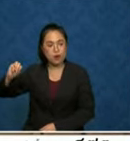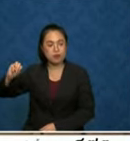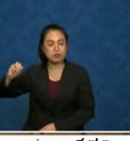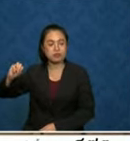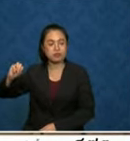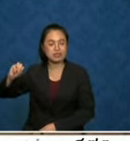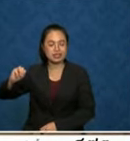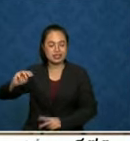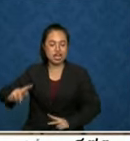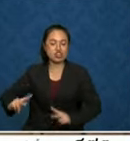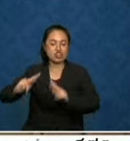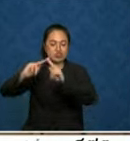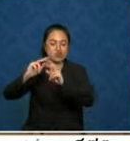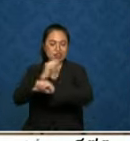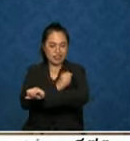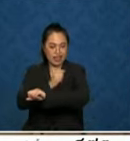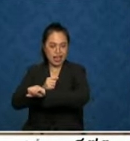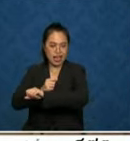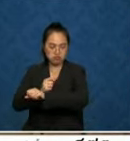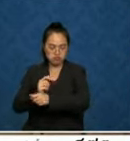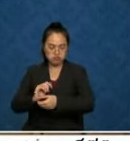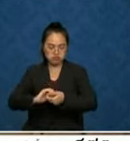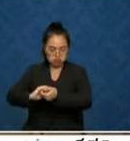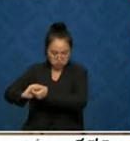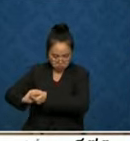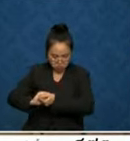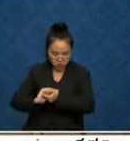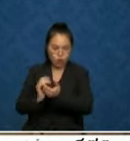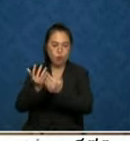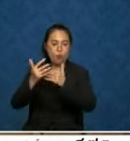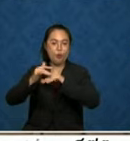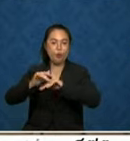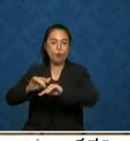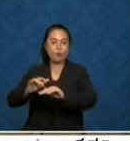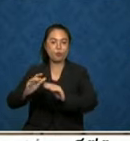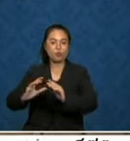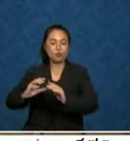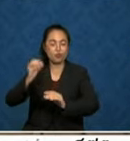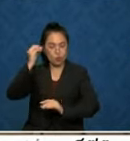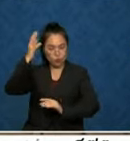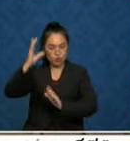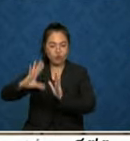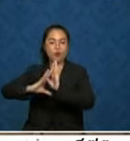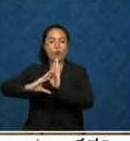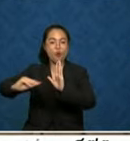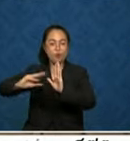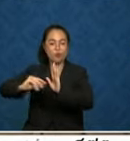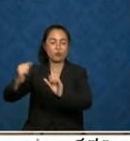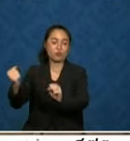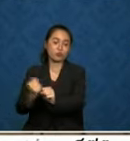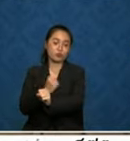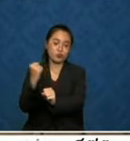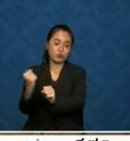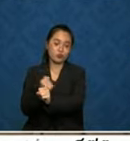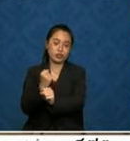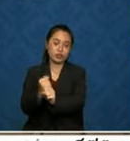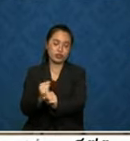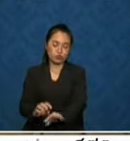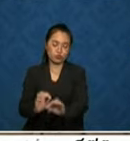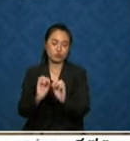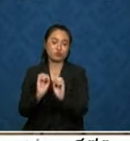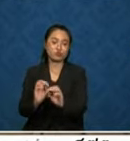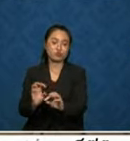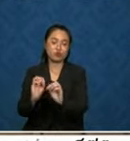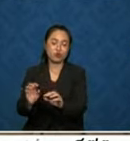งงานกระทรวงแรงงานควรบูรณาการกันนำความรู้เรื่องนี้ไปใช้อบรมและฝึกทักษะให้เกิดขึ้นจริงกับท